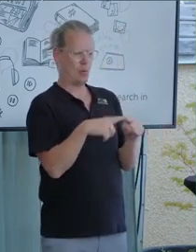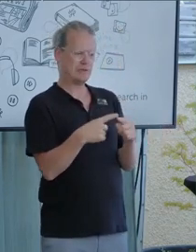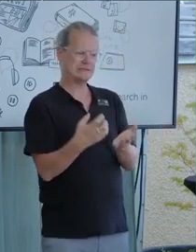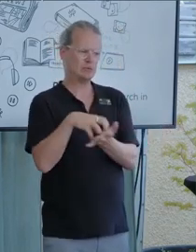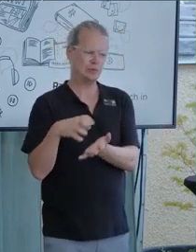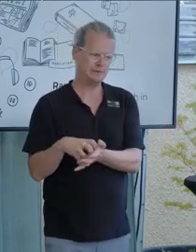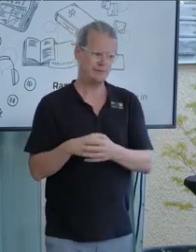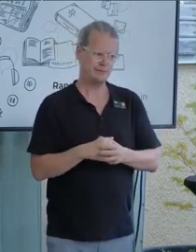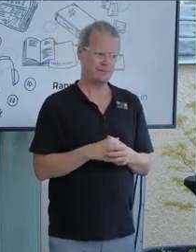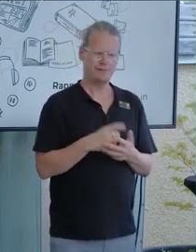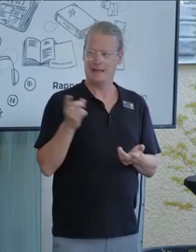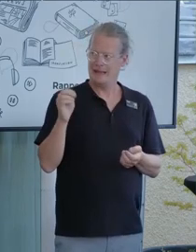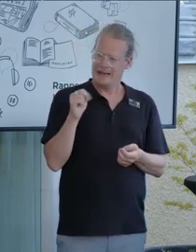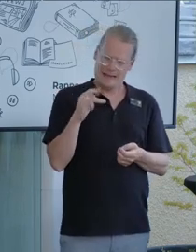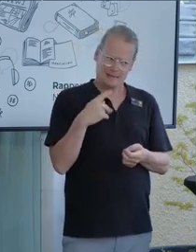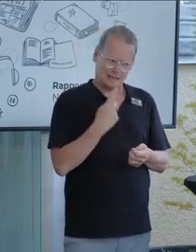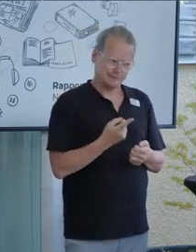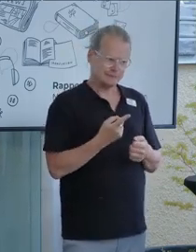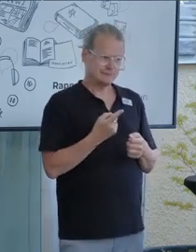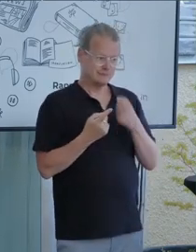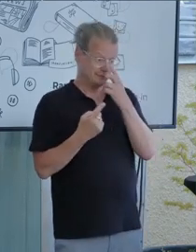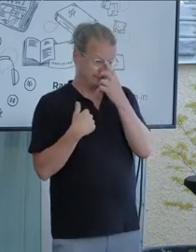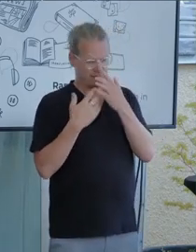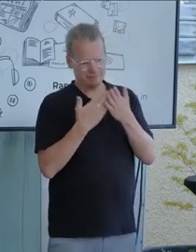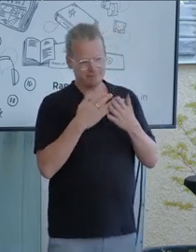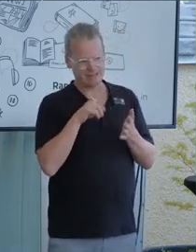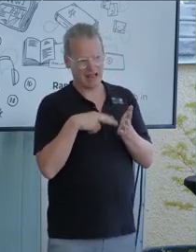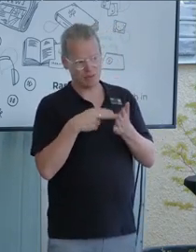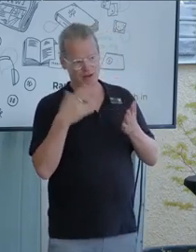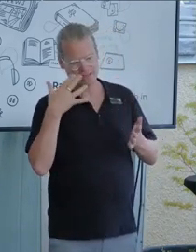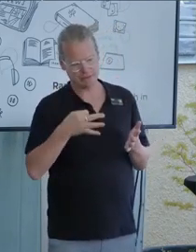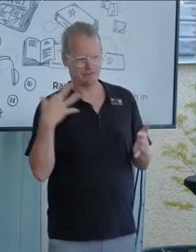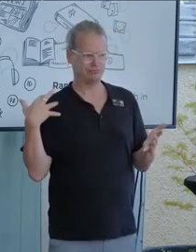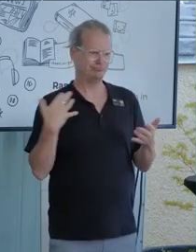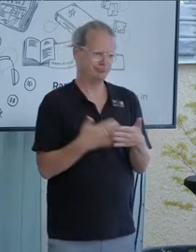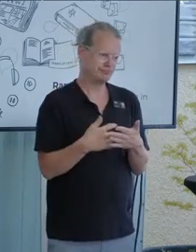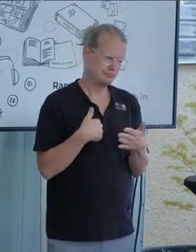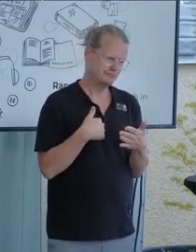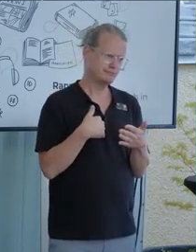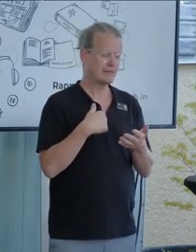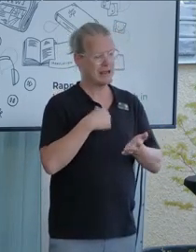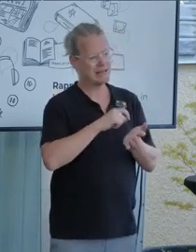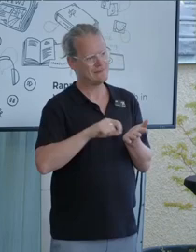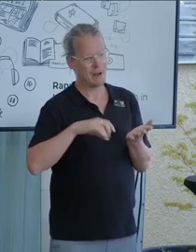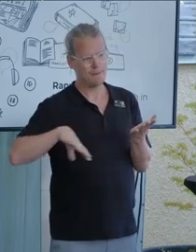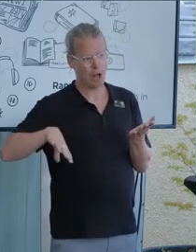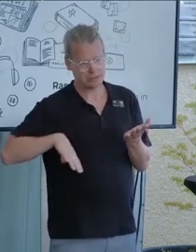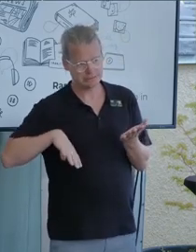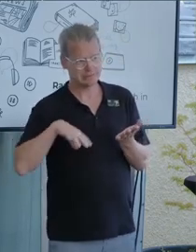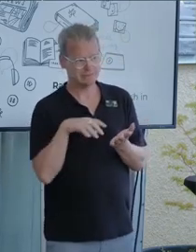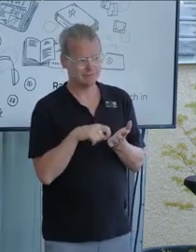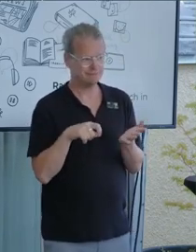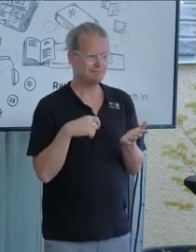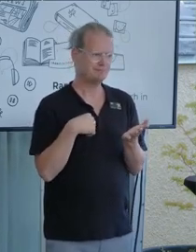studerat litteraturvetenskap i många år. Och när jag skrev min masteruppsats så gjorde jag något jättedumt. Jag fokuserade